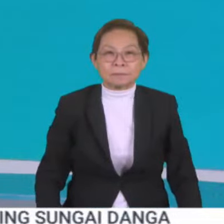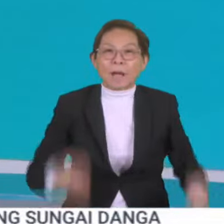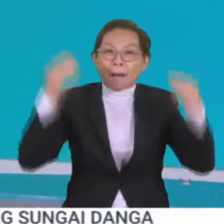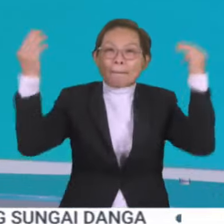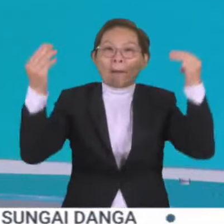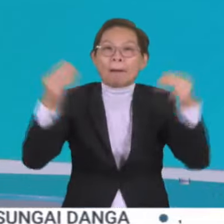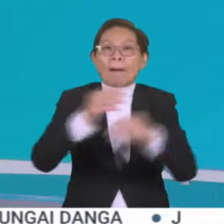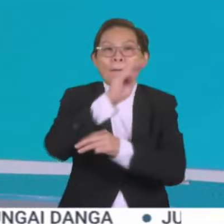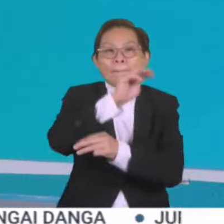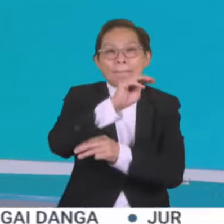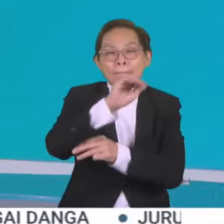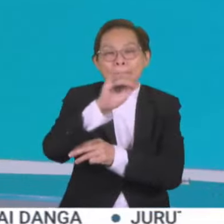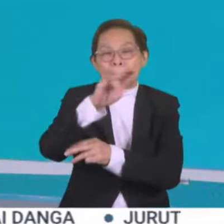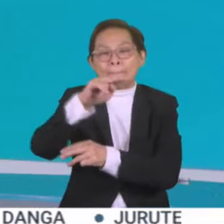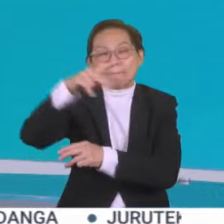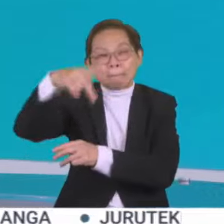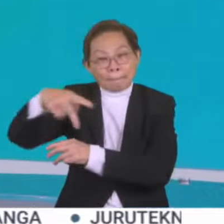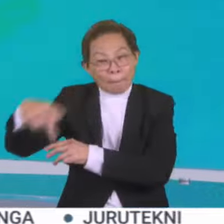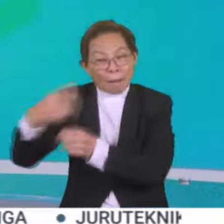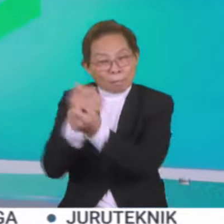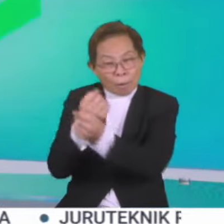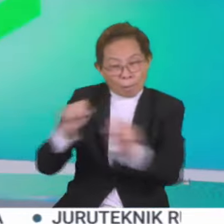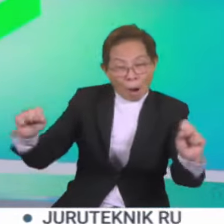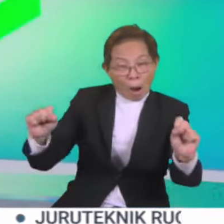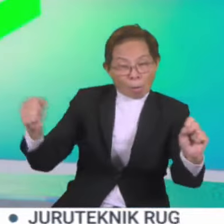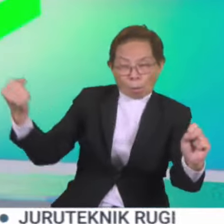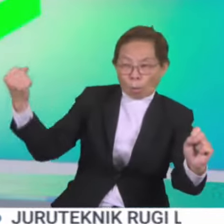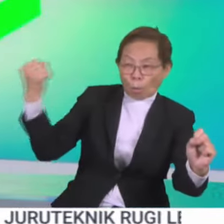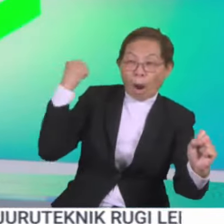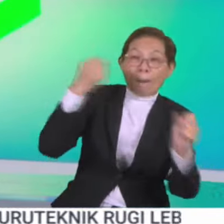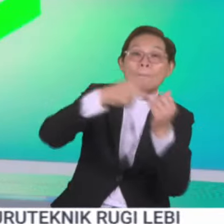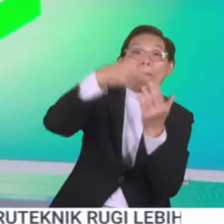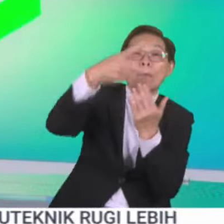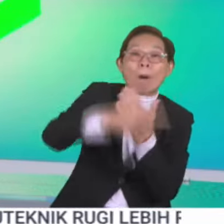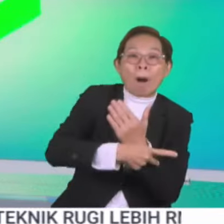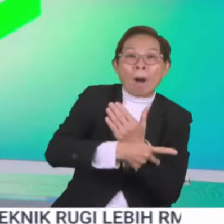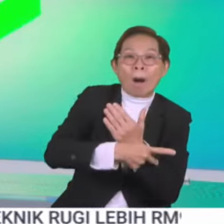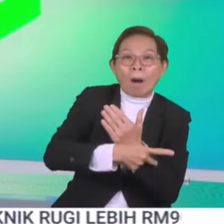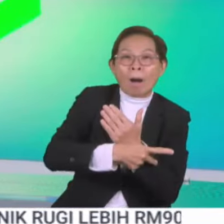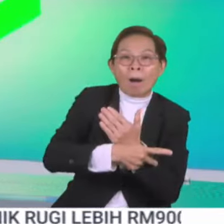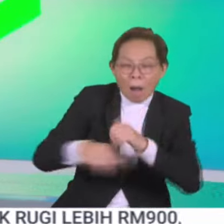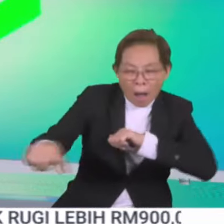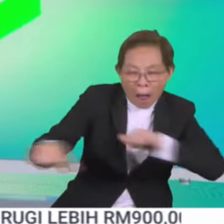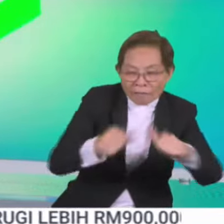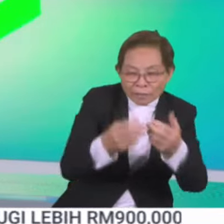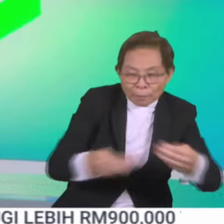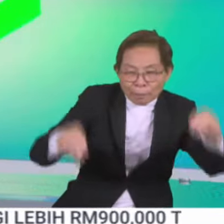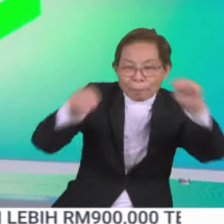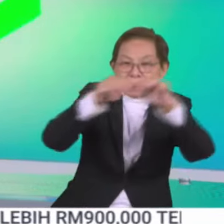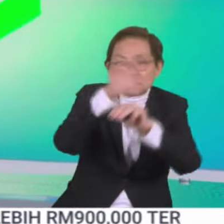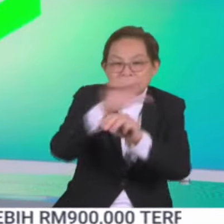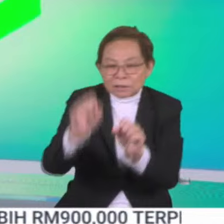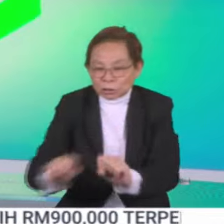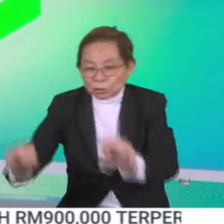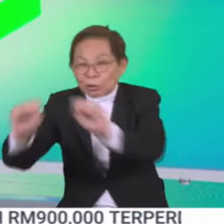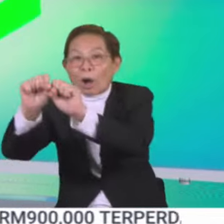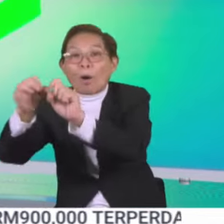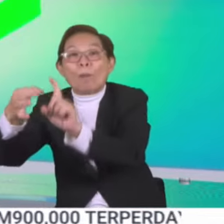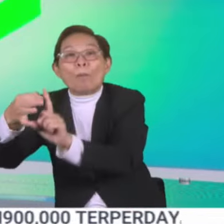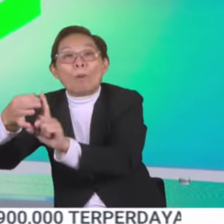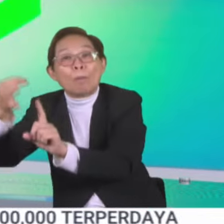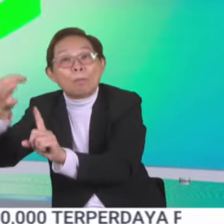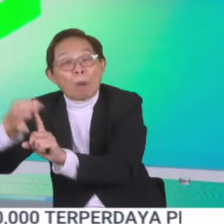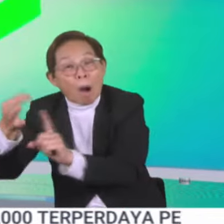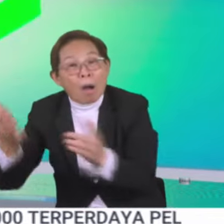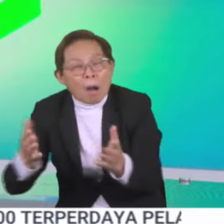Majlis Agama Islam Pulau Pinang, MAIB, sedia memperkasakan lagi program pengimarahan masjid dan surau di negeri itu. Ini